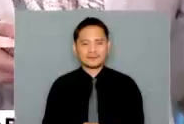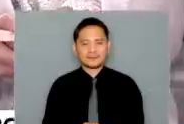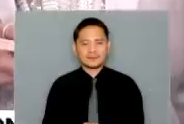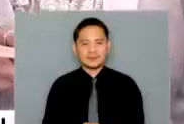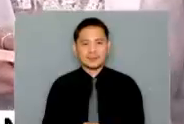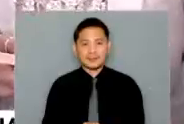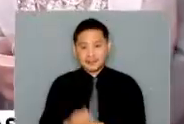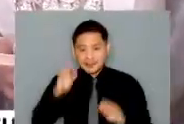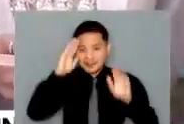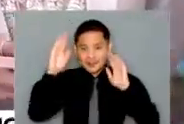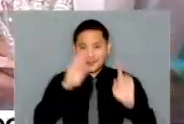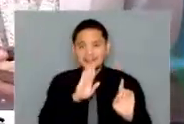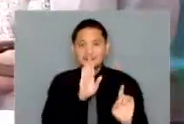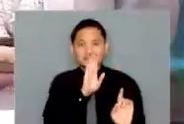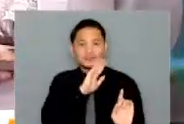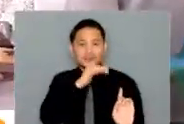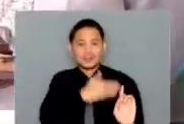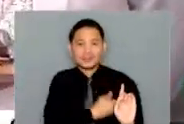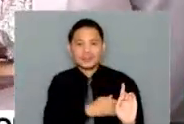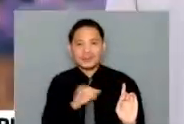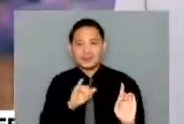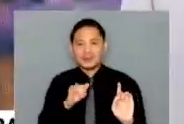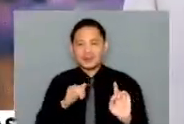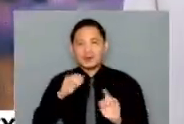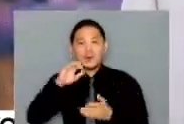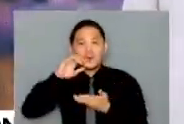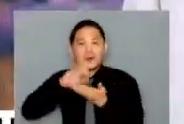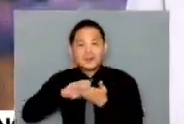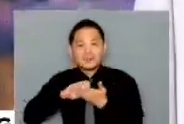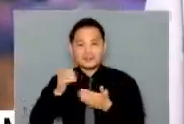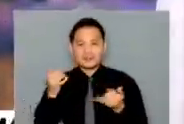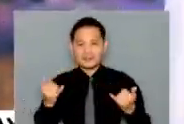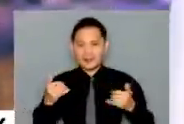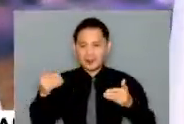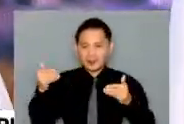si Mami Jocelyn, yung partner mo. Na malapit ang mga anak. Hi! Hello!